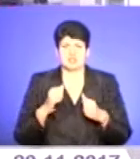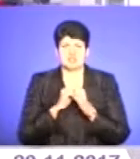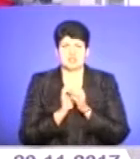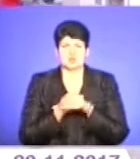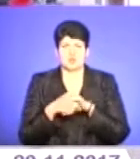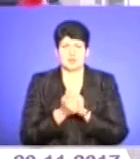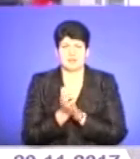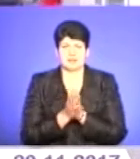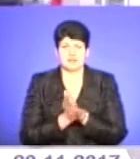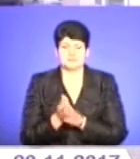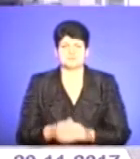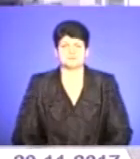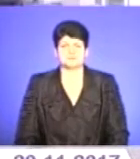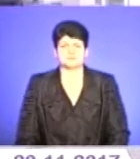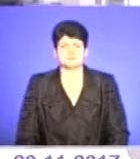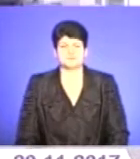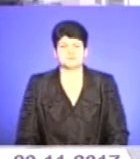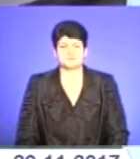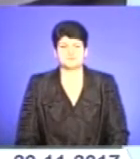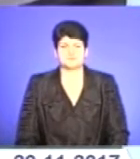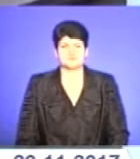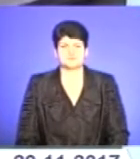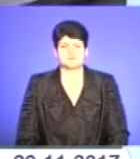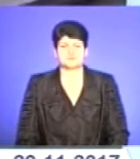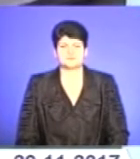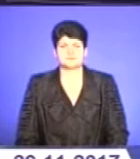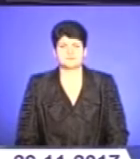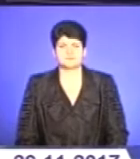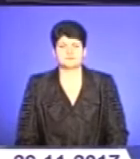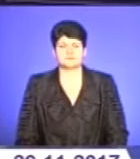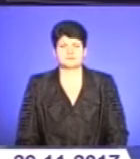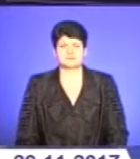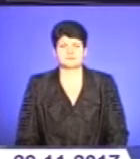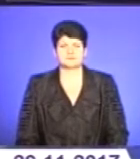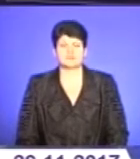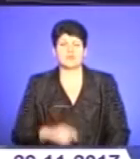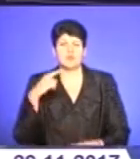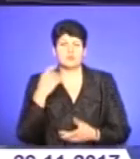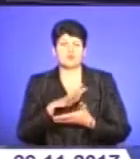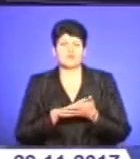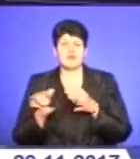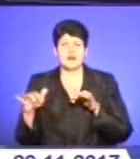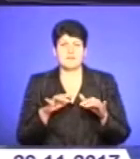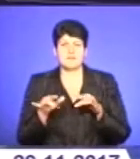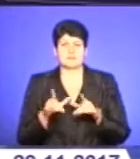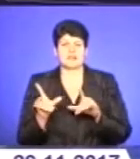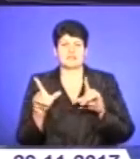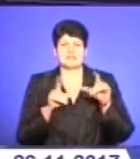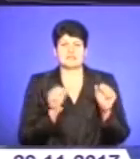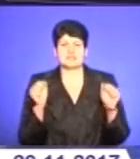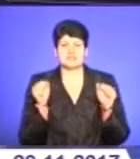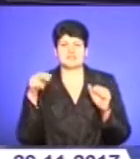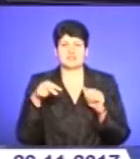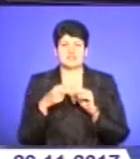руки. Анастасія Чичко, Богдан Боденчук, Андрій Бодак, Вісті ТТБ. В області триває акція «Перевізник